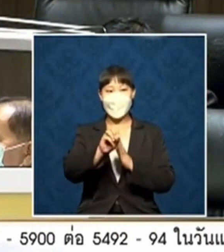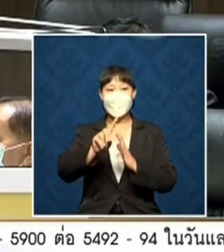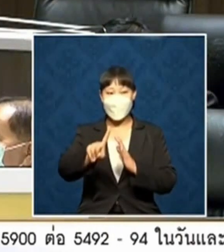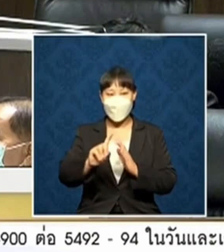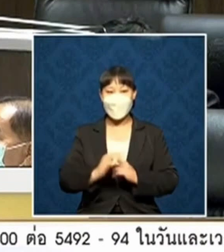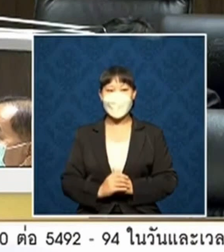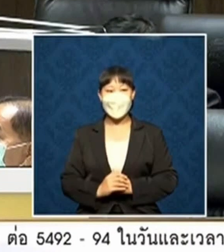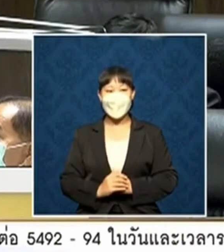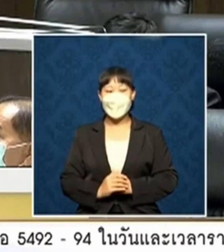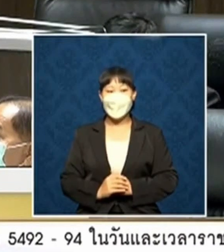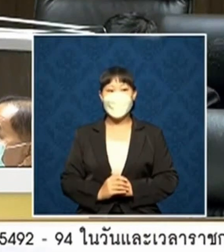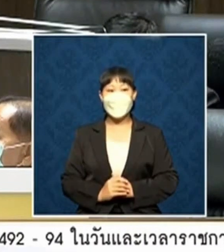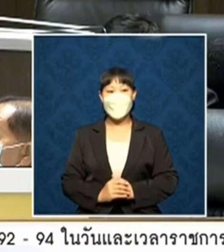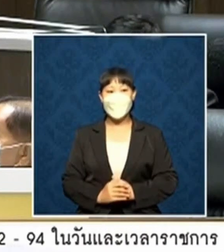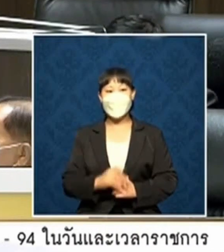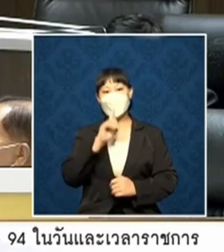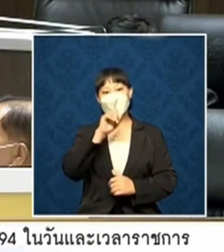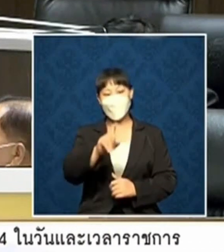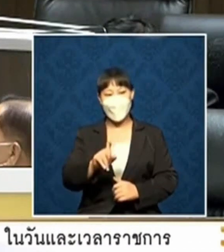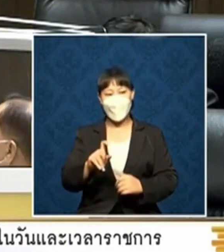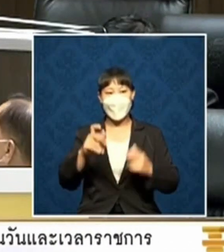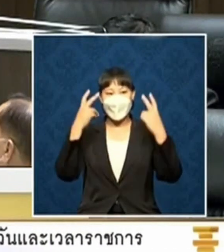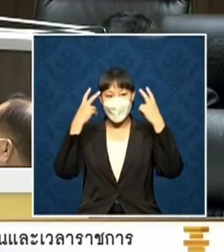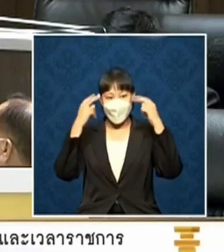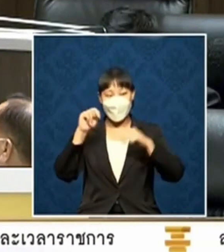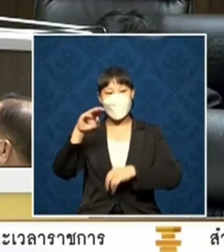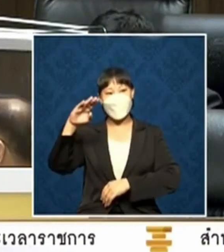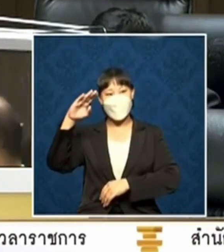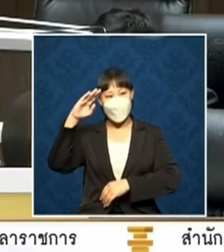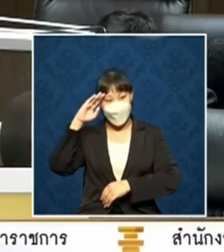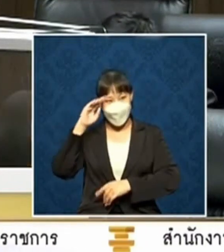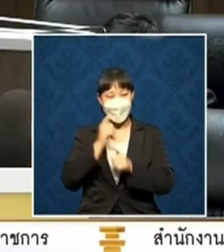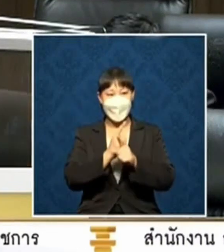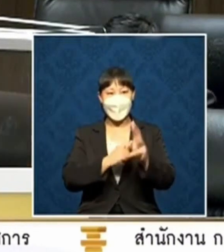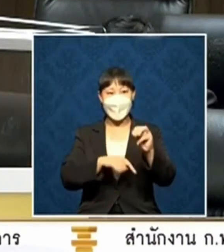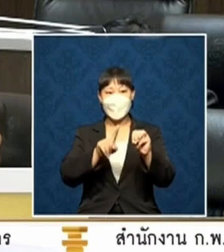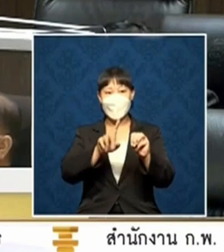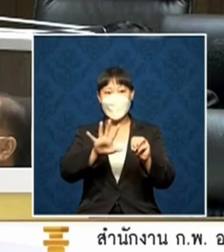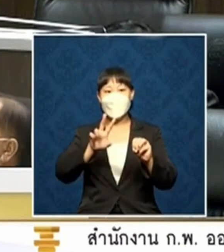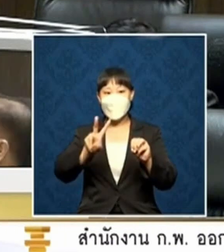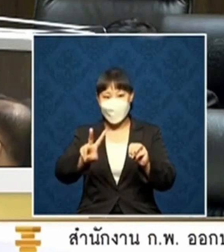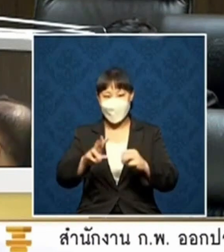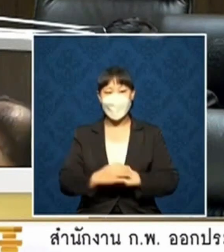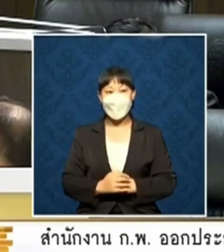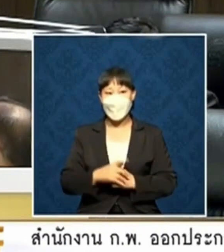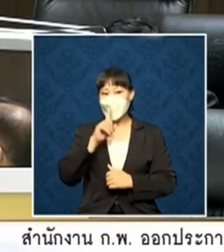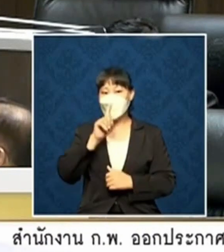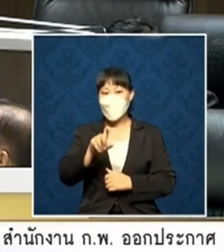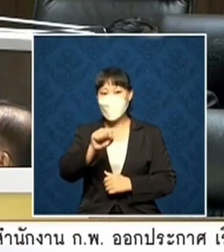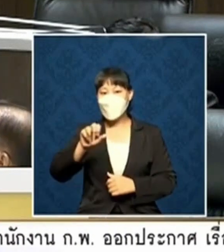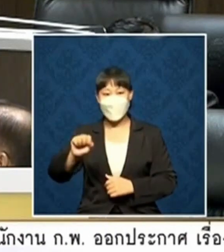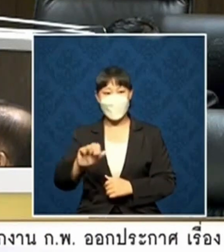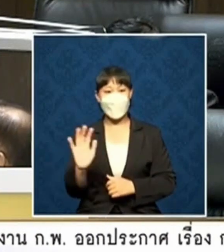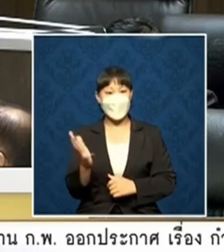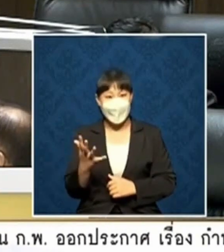ามไปยังพลเอกประยุทธ์จันทร์โอชาและคณะรัฐมนตรีตามมาตรา152ไม่ได้ถามสมาชิกสภาผู้แทนราษฎรค่ะเพรา